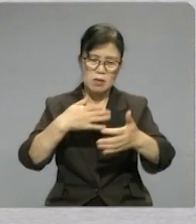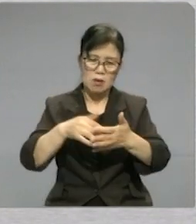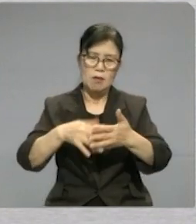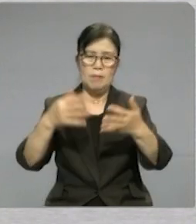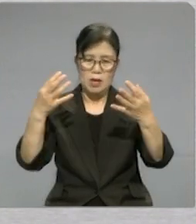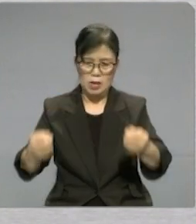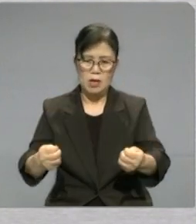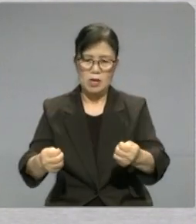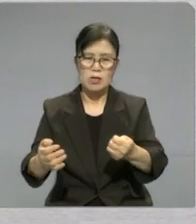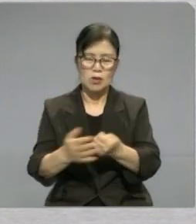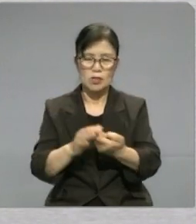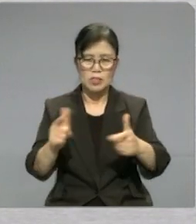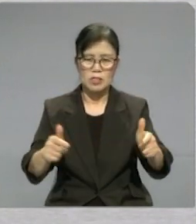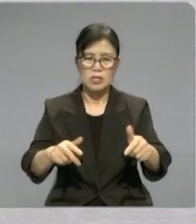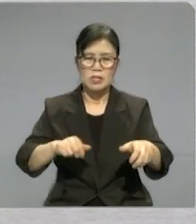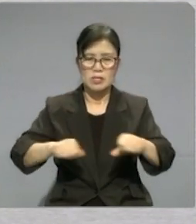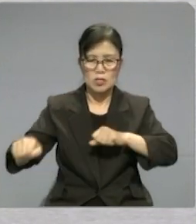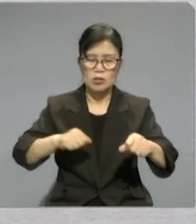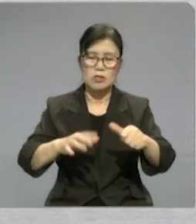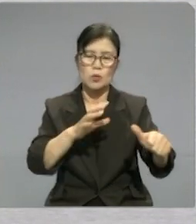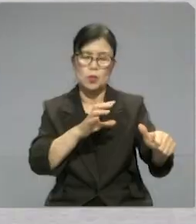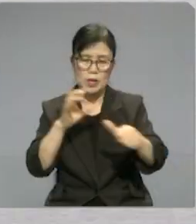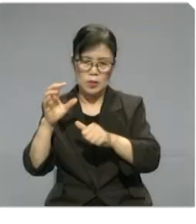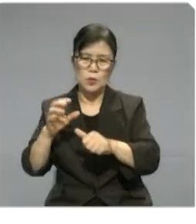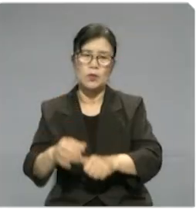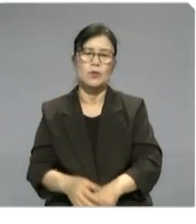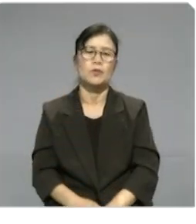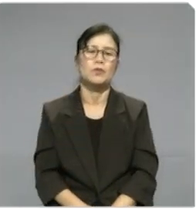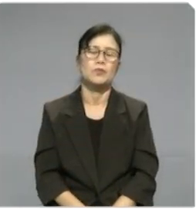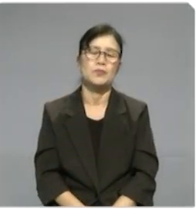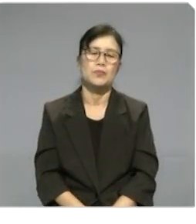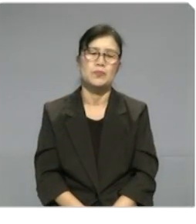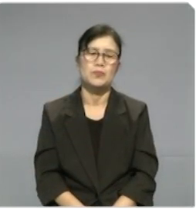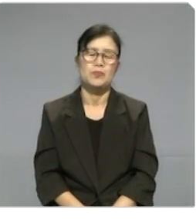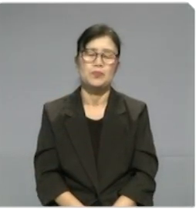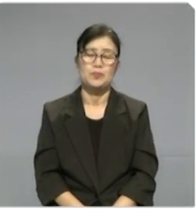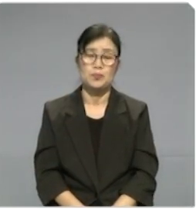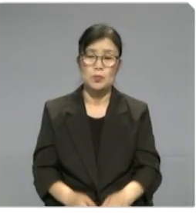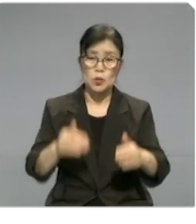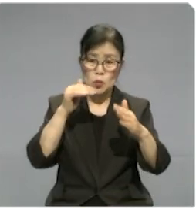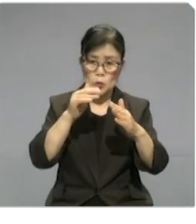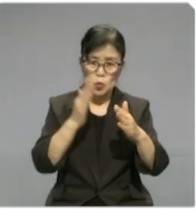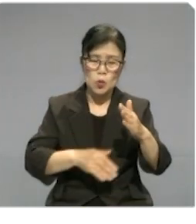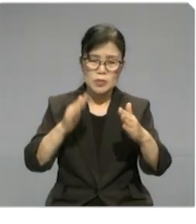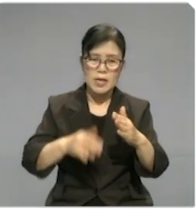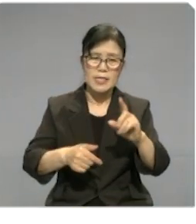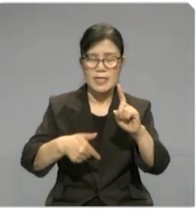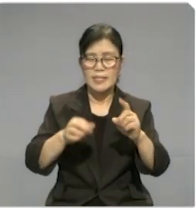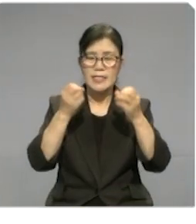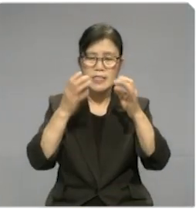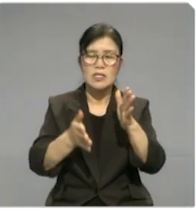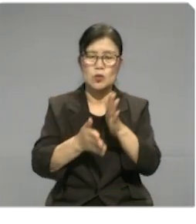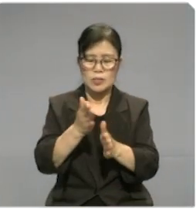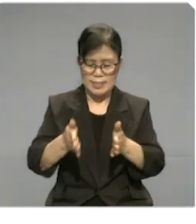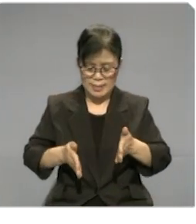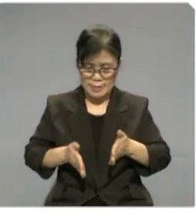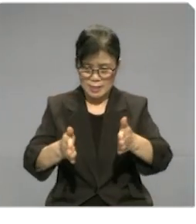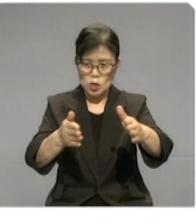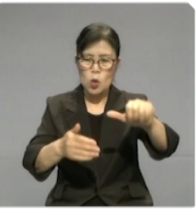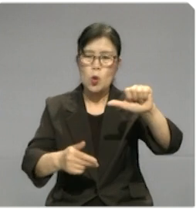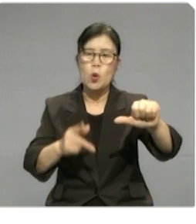돼요 그래 이런 것들을 어 적극 활용하겠다 공사는 1기 신도시에서 직선 거리로